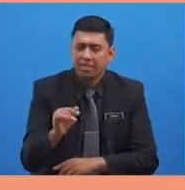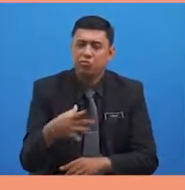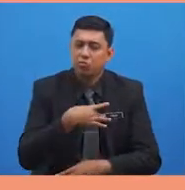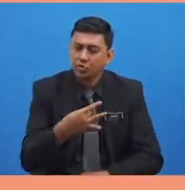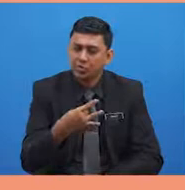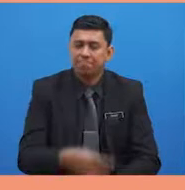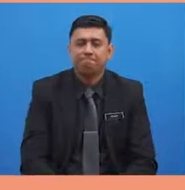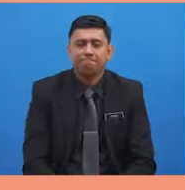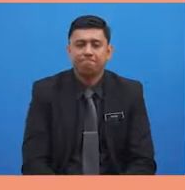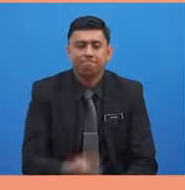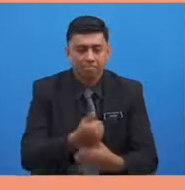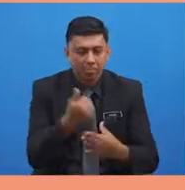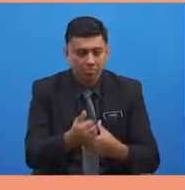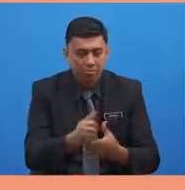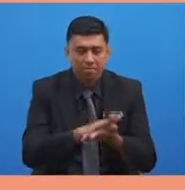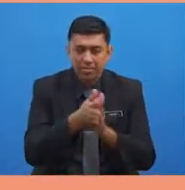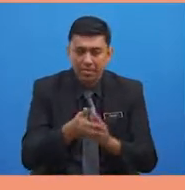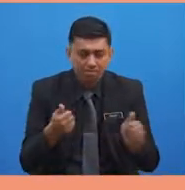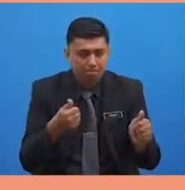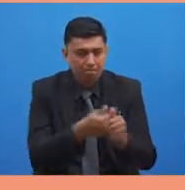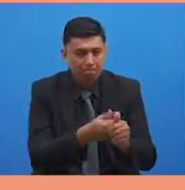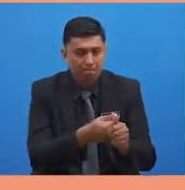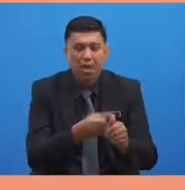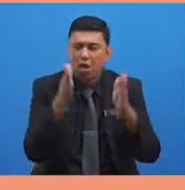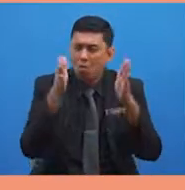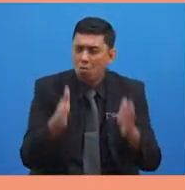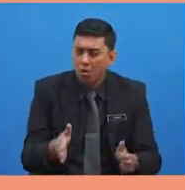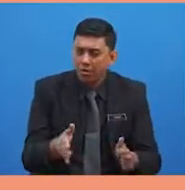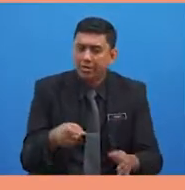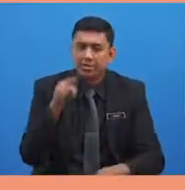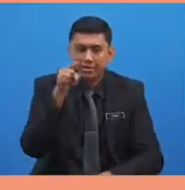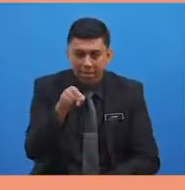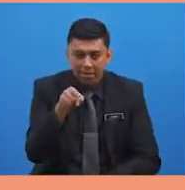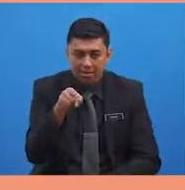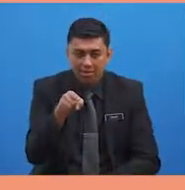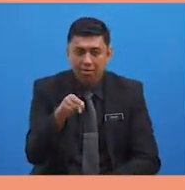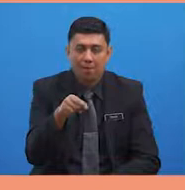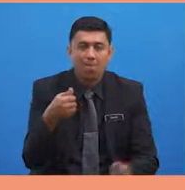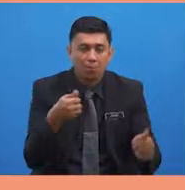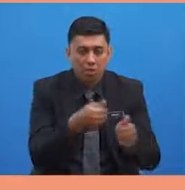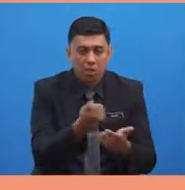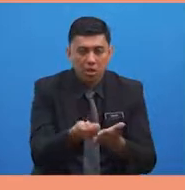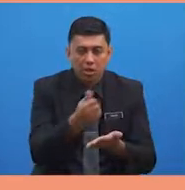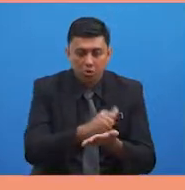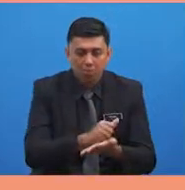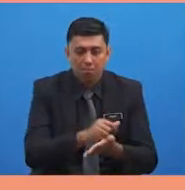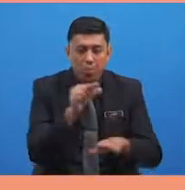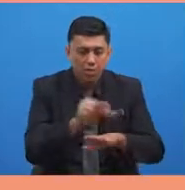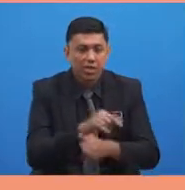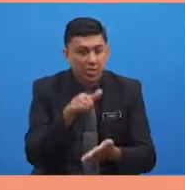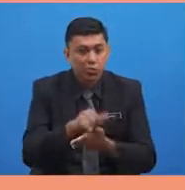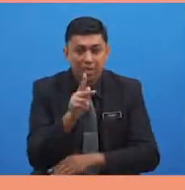disukai, atau menjadi follower seseorang dengan menekan butang follow account pengguna itu, kan?